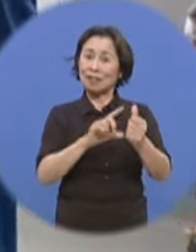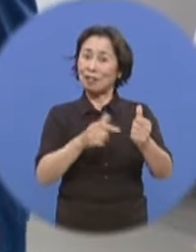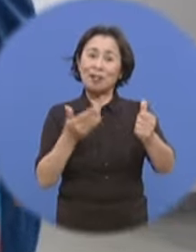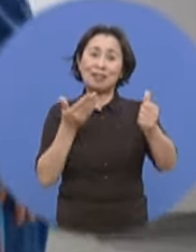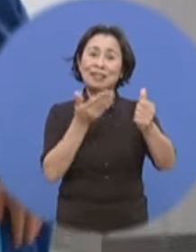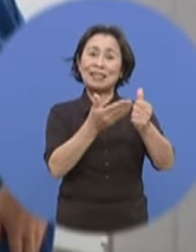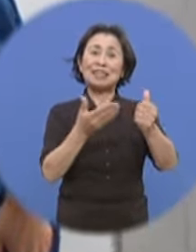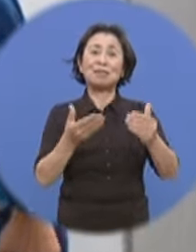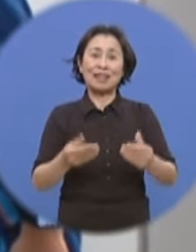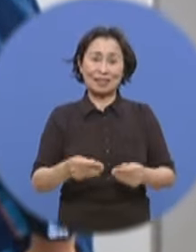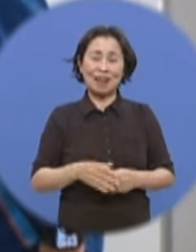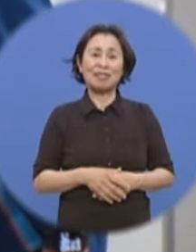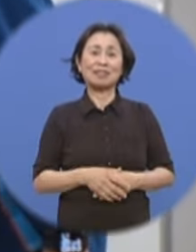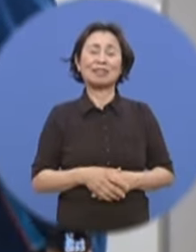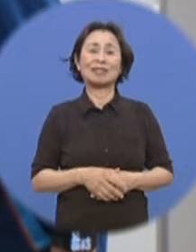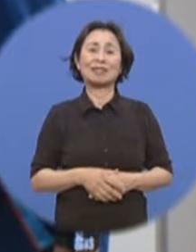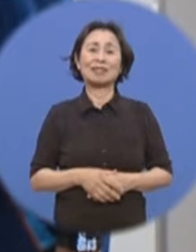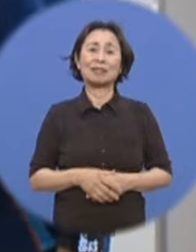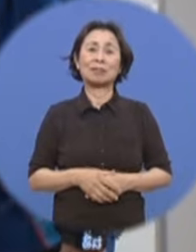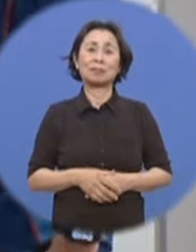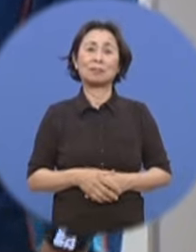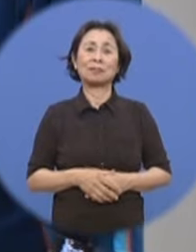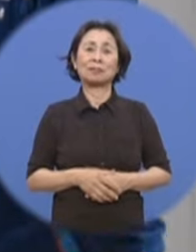さなどについて聞きまし